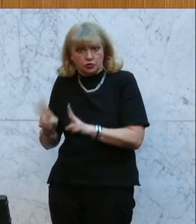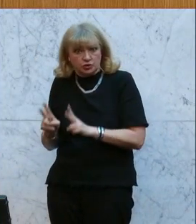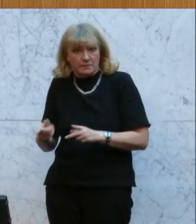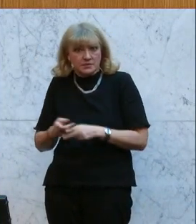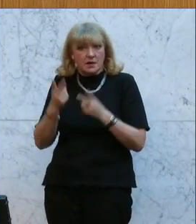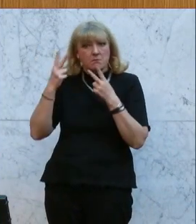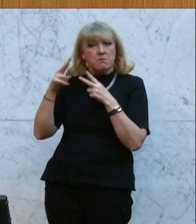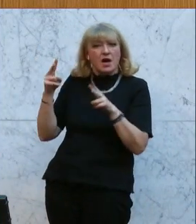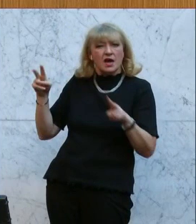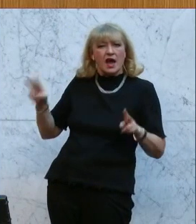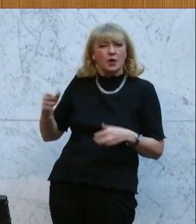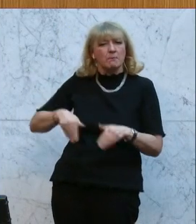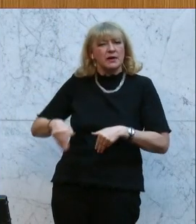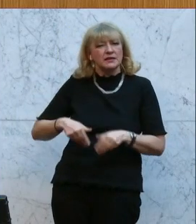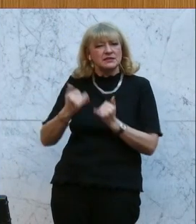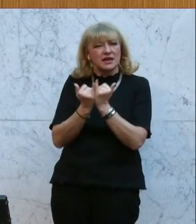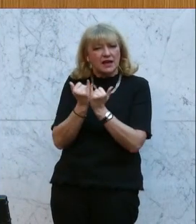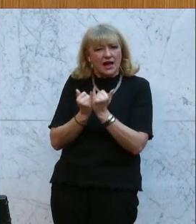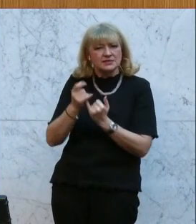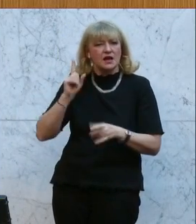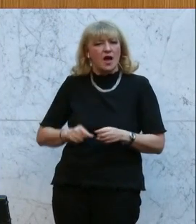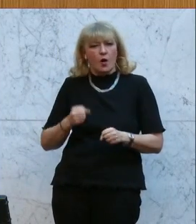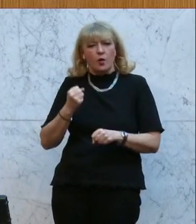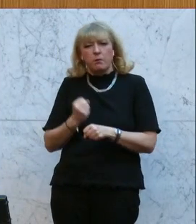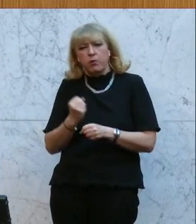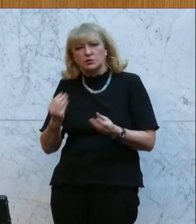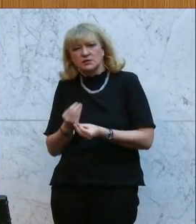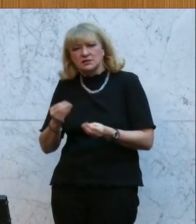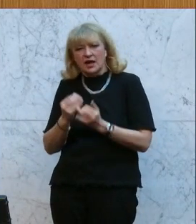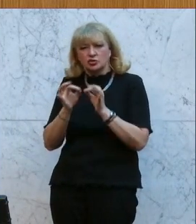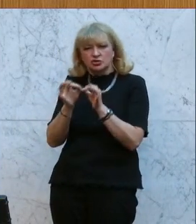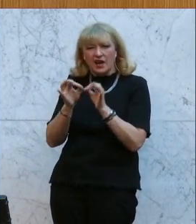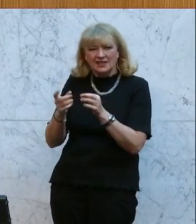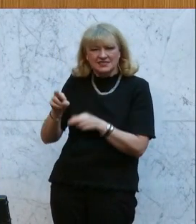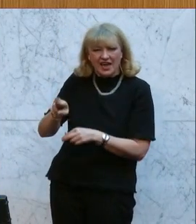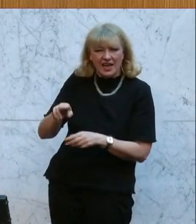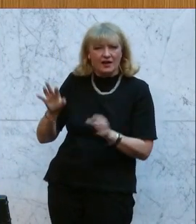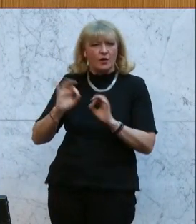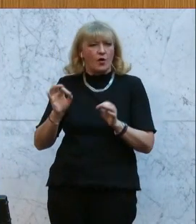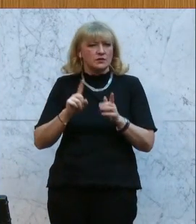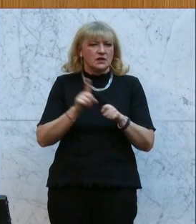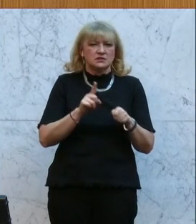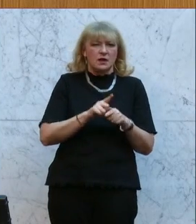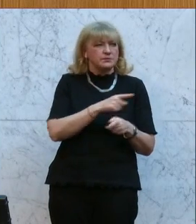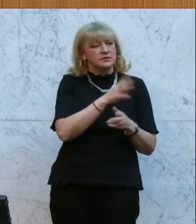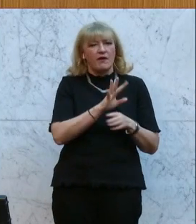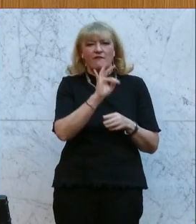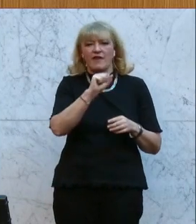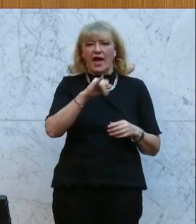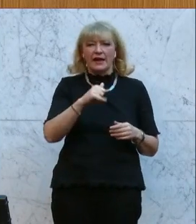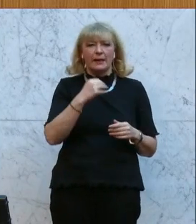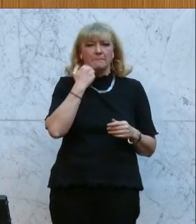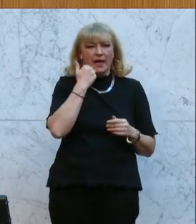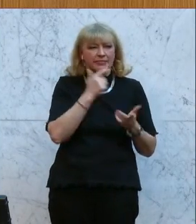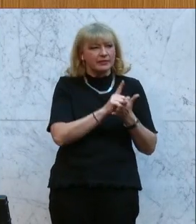Minister Grasser oder die Postenkorruption unter Ernst Strasser genauso österreichische Praxis wie die Faymannsche Beziehung zu